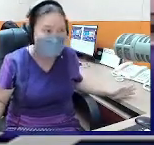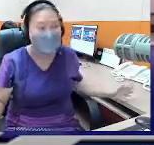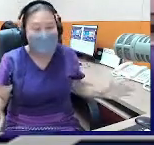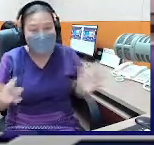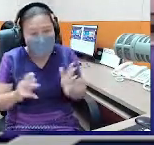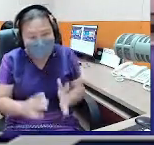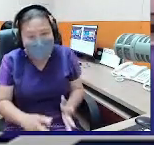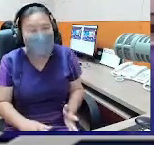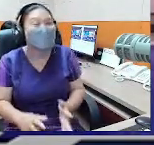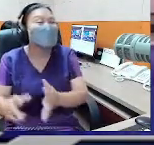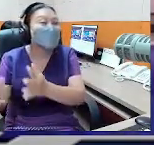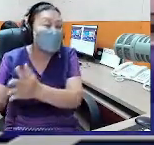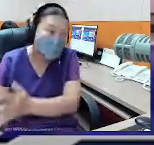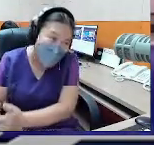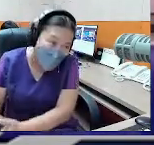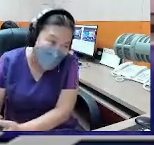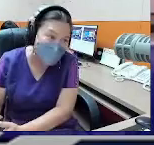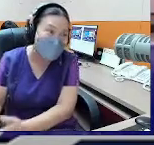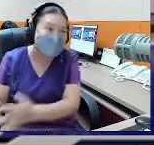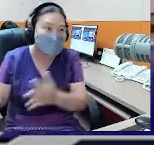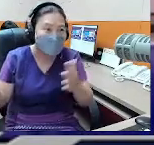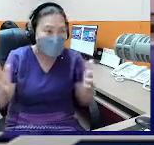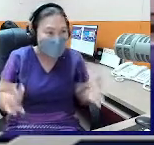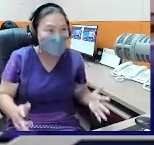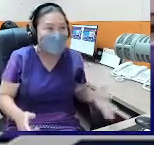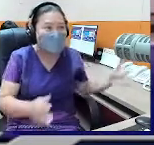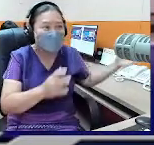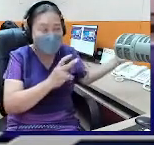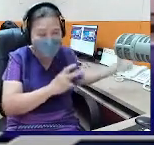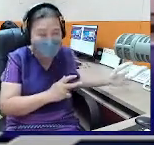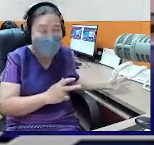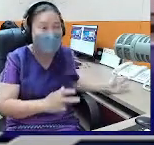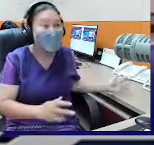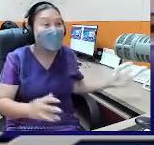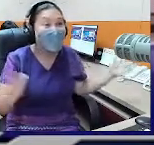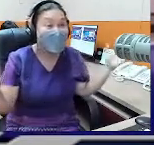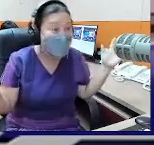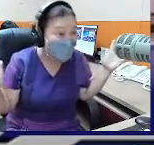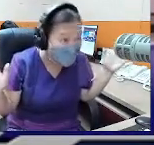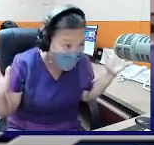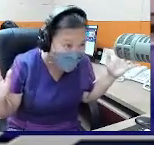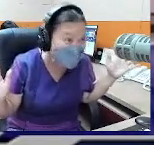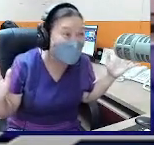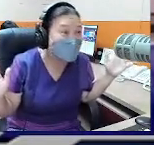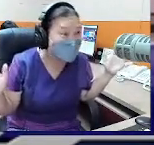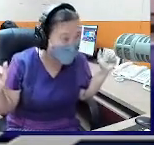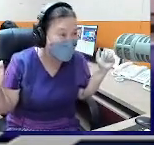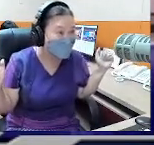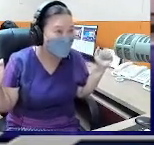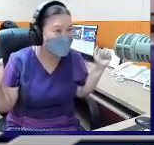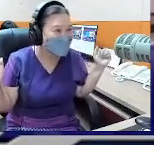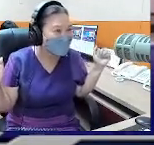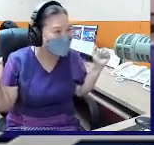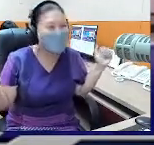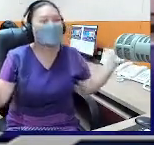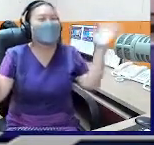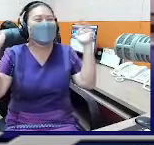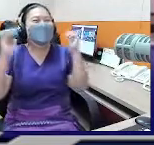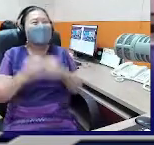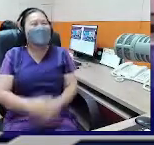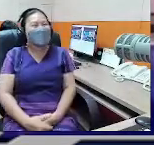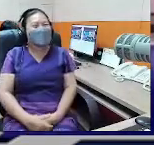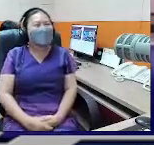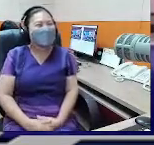ติถ้าสนใจก็คือโทรไปได้มีค่าใช้จ่ายเท่าไหร่จะจัดอะไรให้อาหารก็เตรียมไว้ให้ได้ เรื่องอาหารนี่เพอร์เฟกต์เลยค่ะ